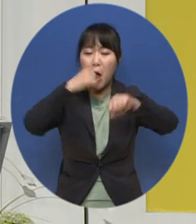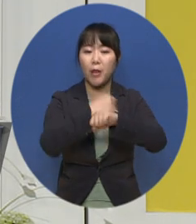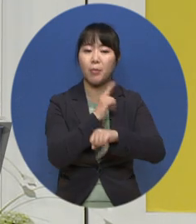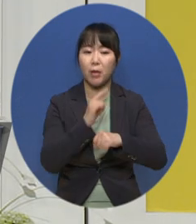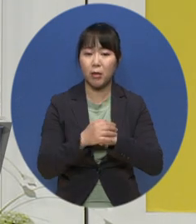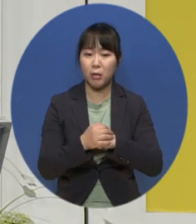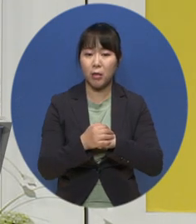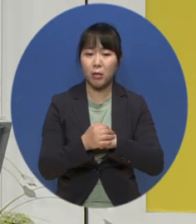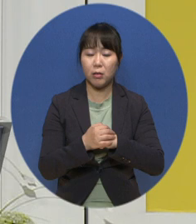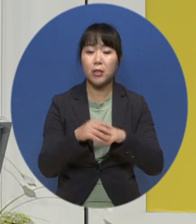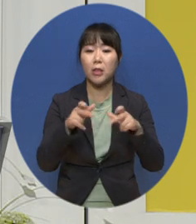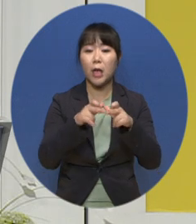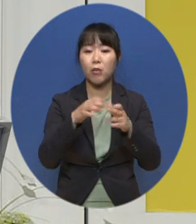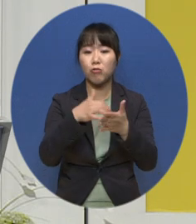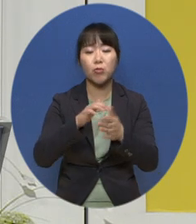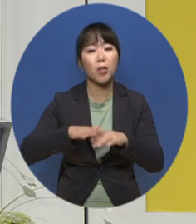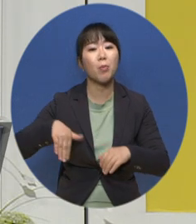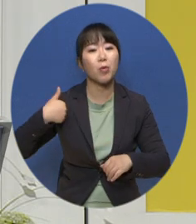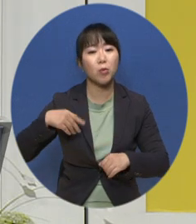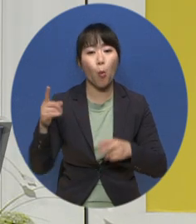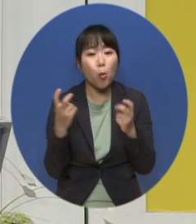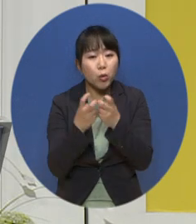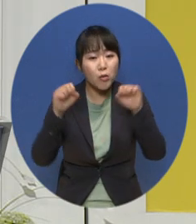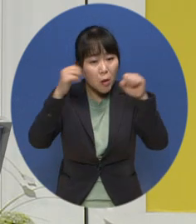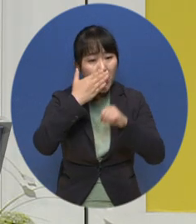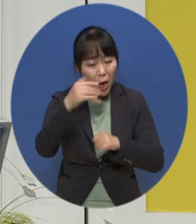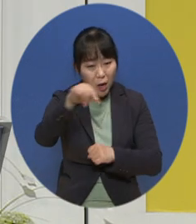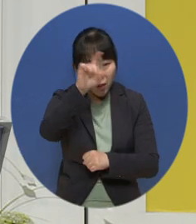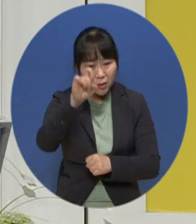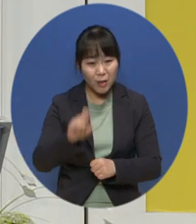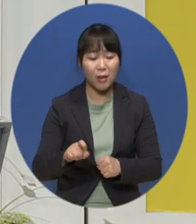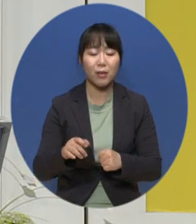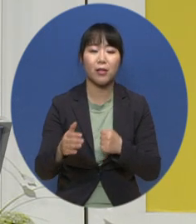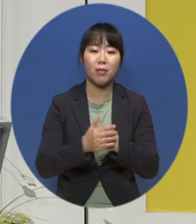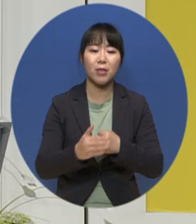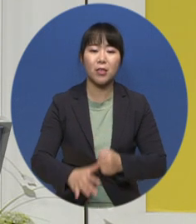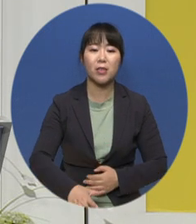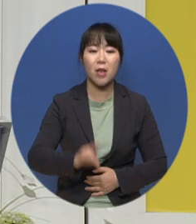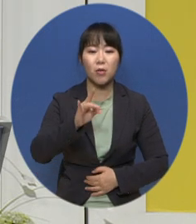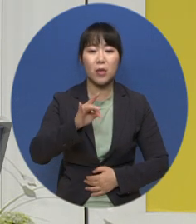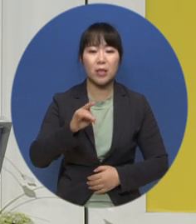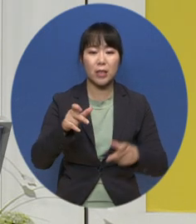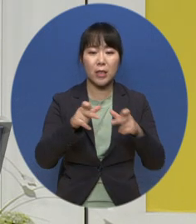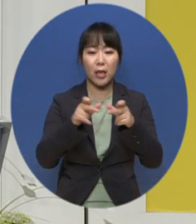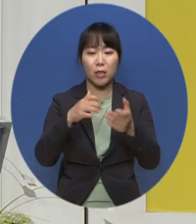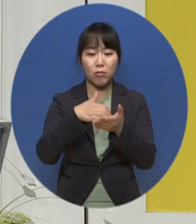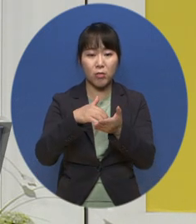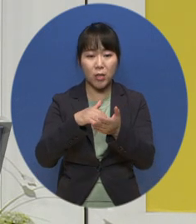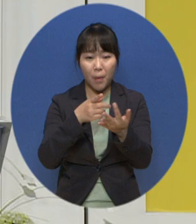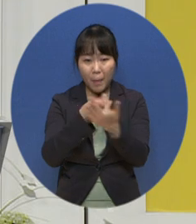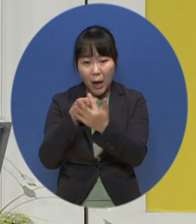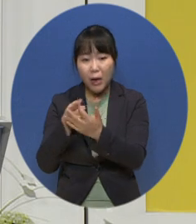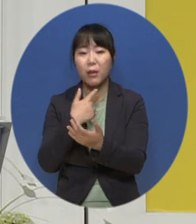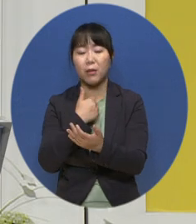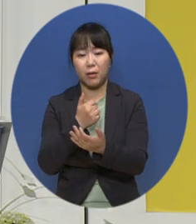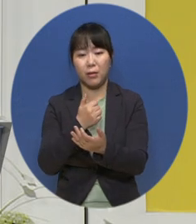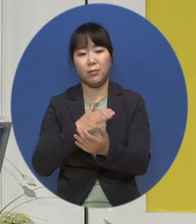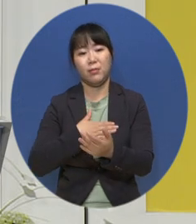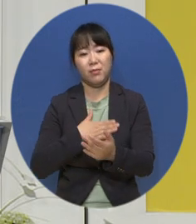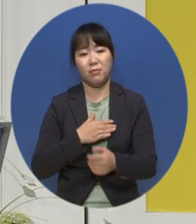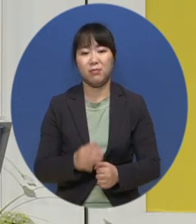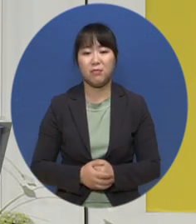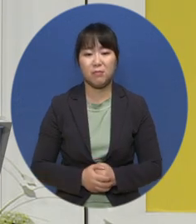자기나라 창이 숫자도 모르고 나가 있어 그래서 최초로 장애 숫자를 파악이 적어 든요 어